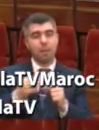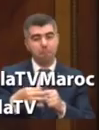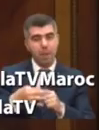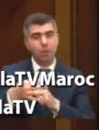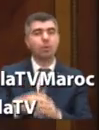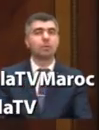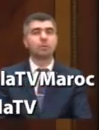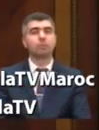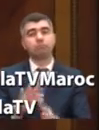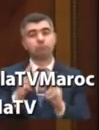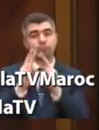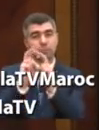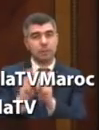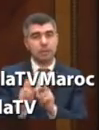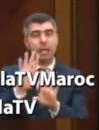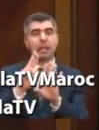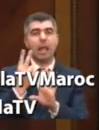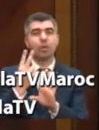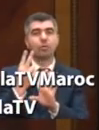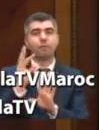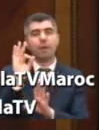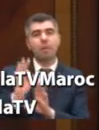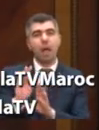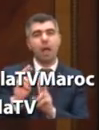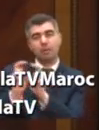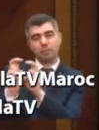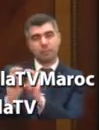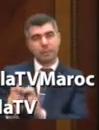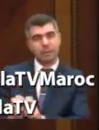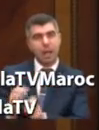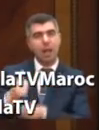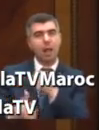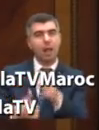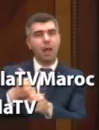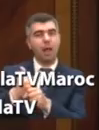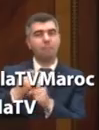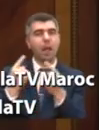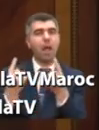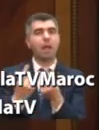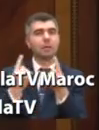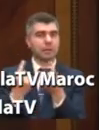أي بانخفاض ديال 12% بالنسبة لأناني موين سنة عادية.